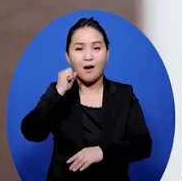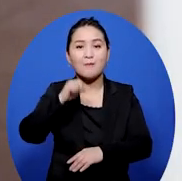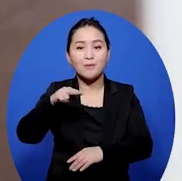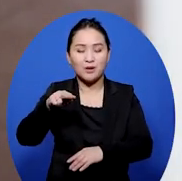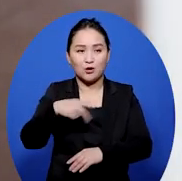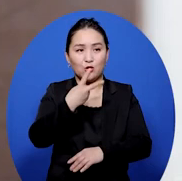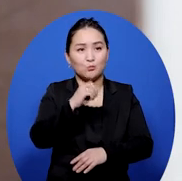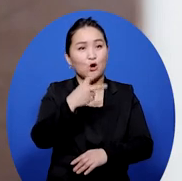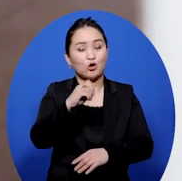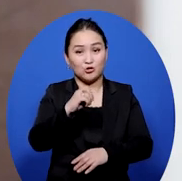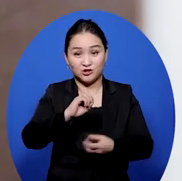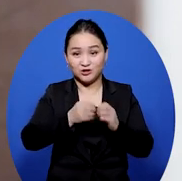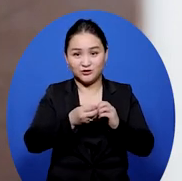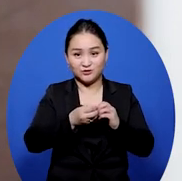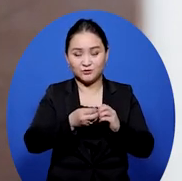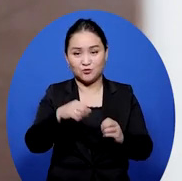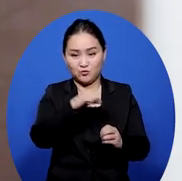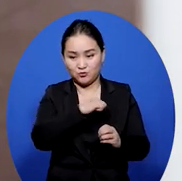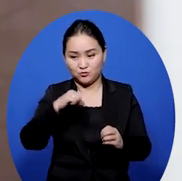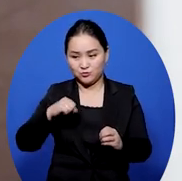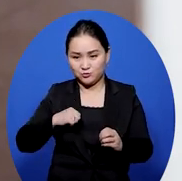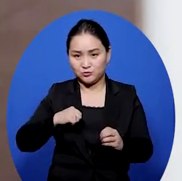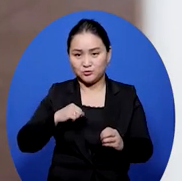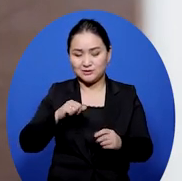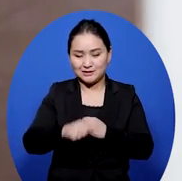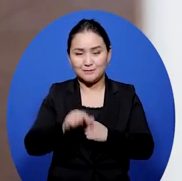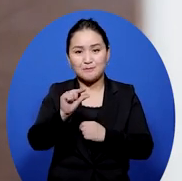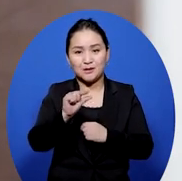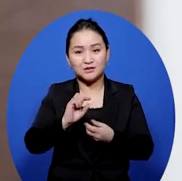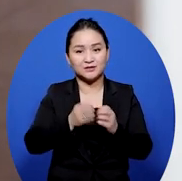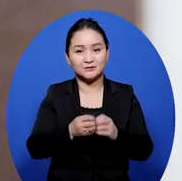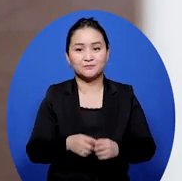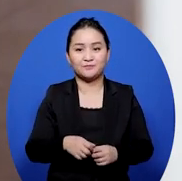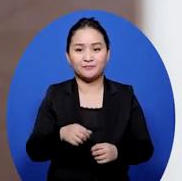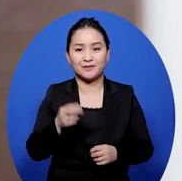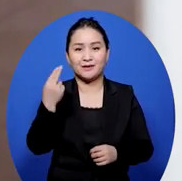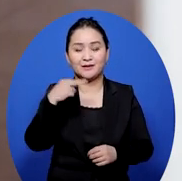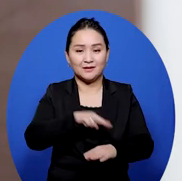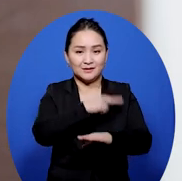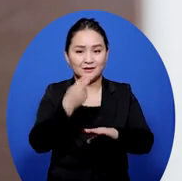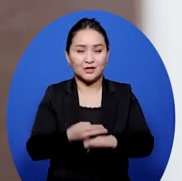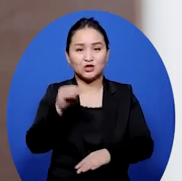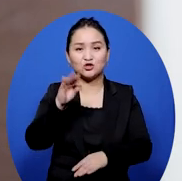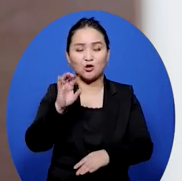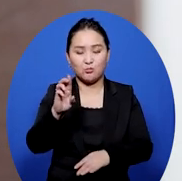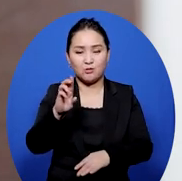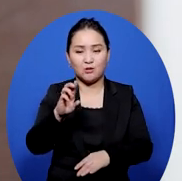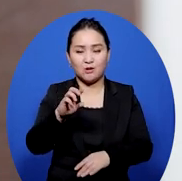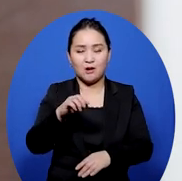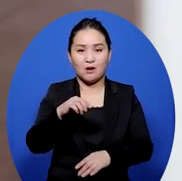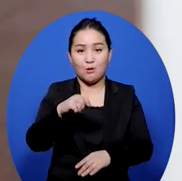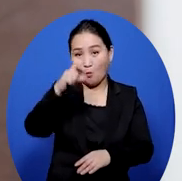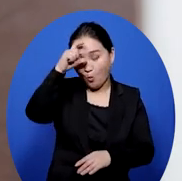хийсэн. 2020 онд хийлээ. Өөртөөгөө өрөнгөөр нэг маш бага зардал хийсэн. Дархан job гэдэг Android